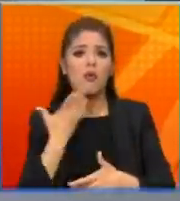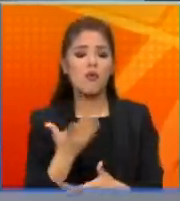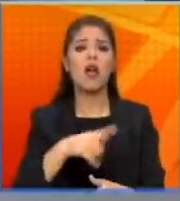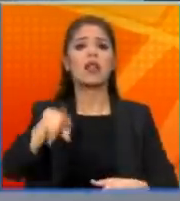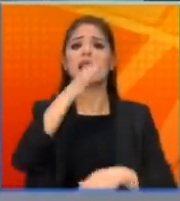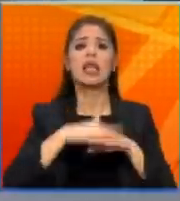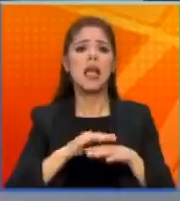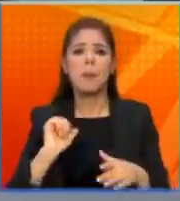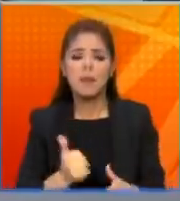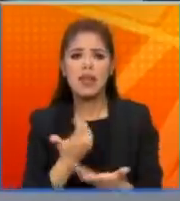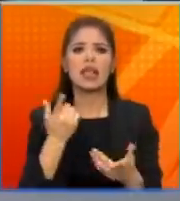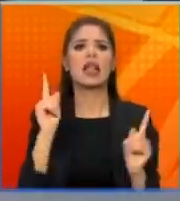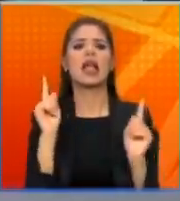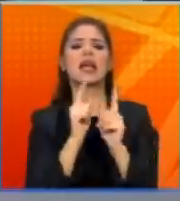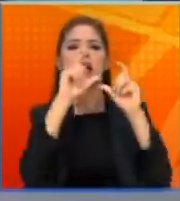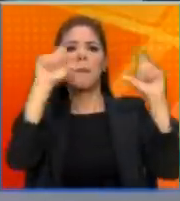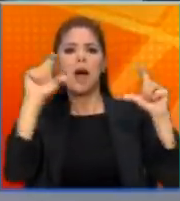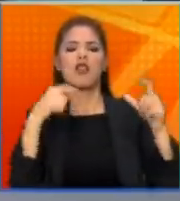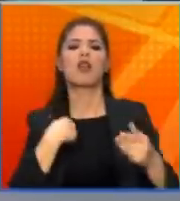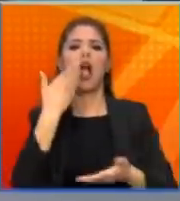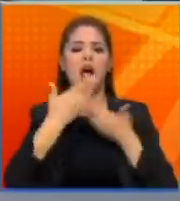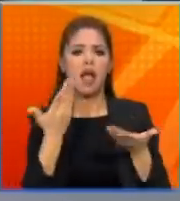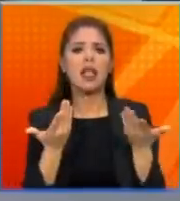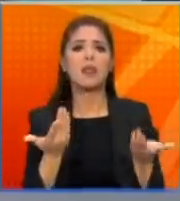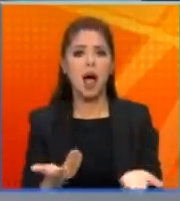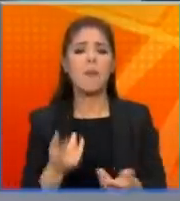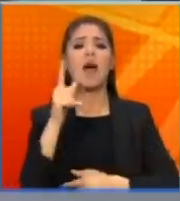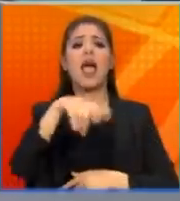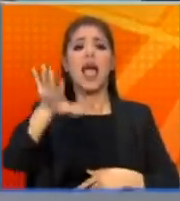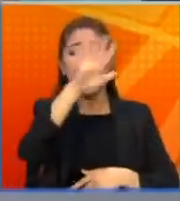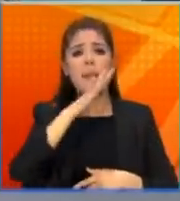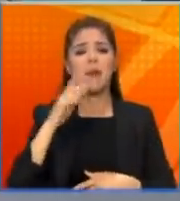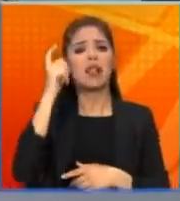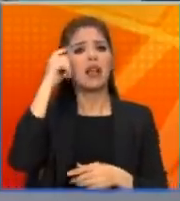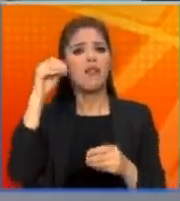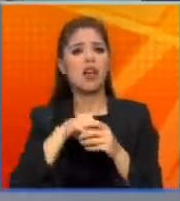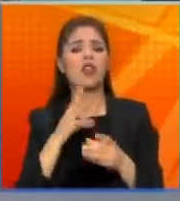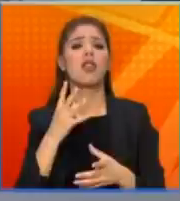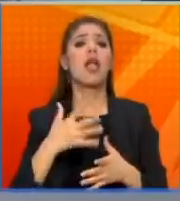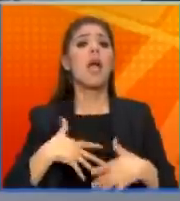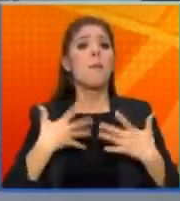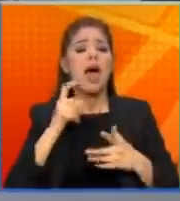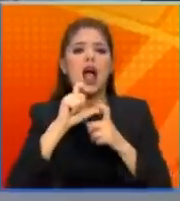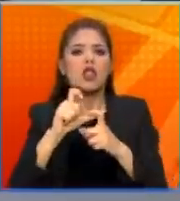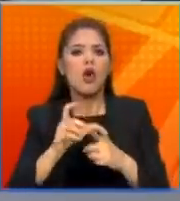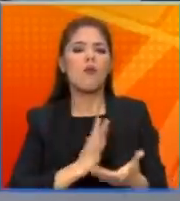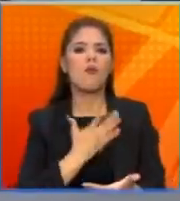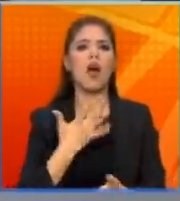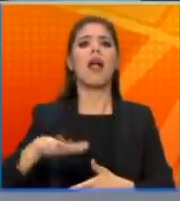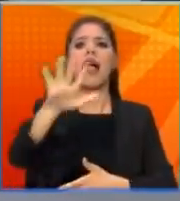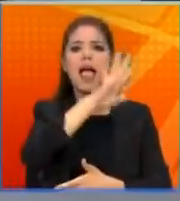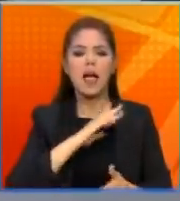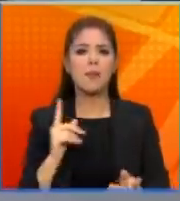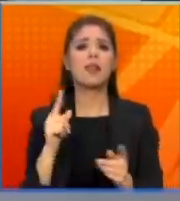Yapmamız gerekenleri birkaç kısa başlıkla özetlemiştik az önce. Ama hepimizin kafasında hala merak ettiğimiz sorular var.